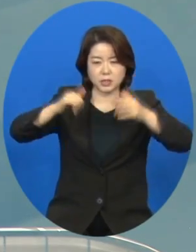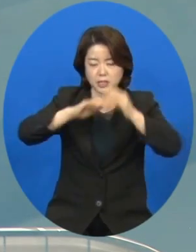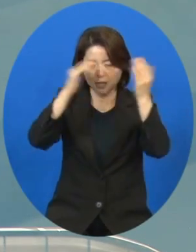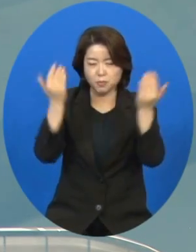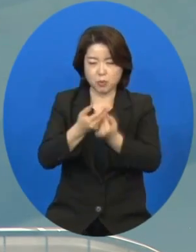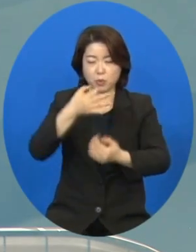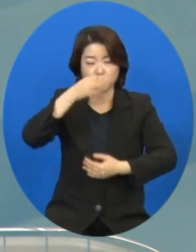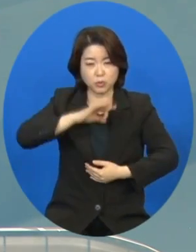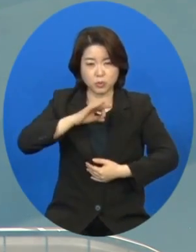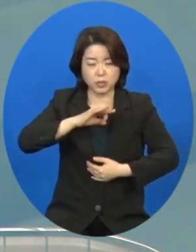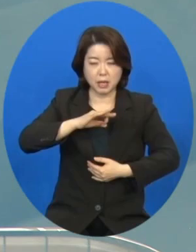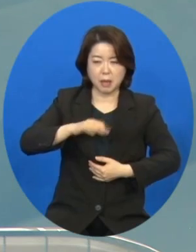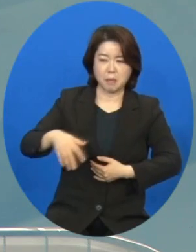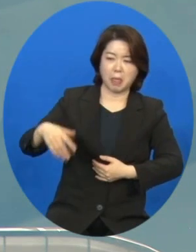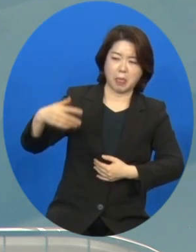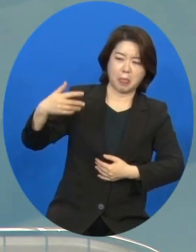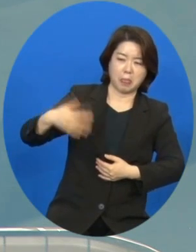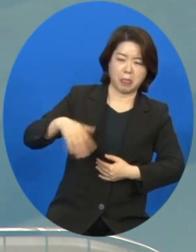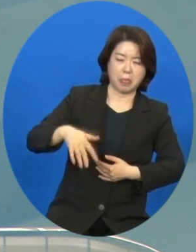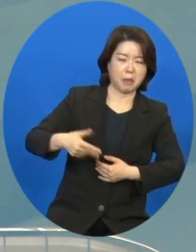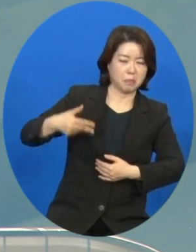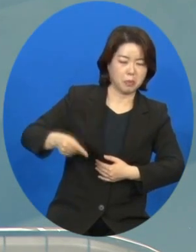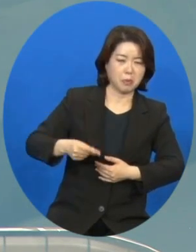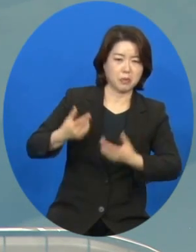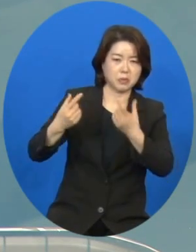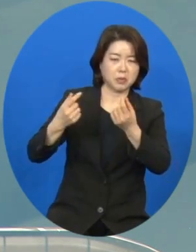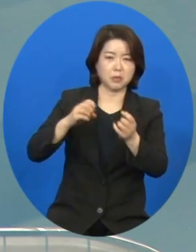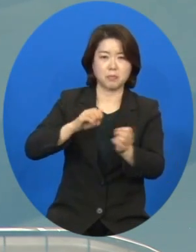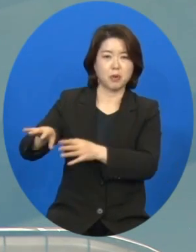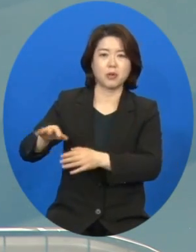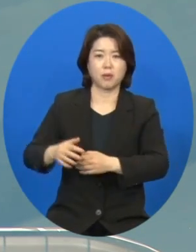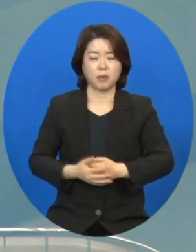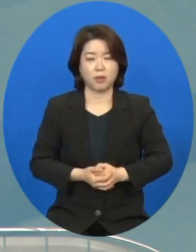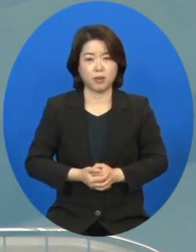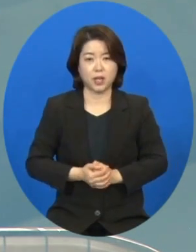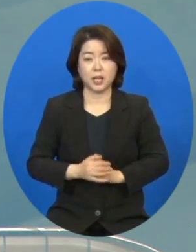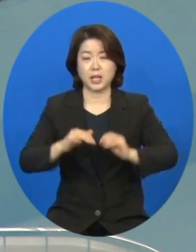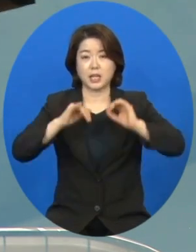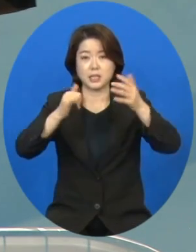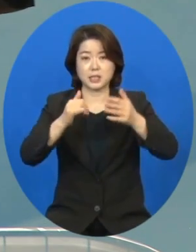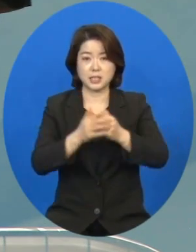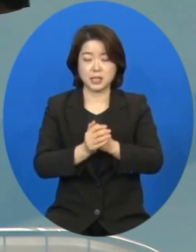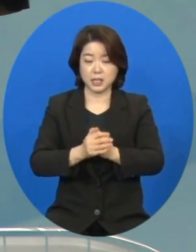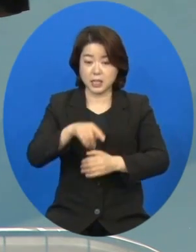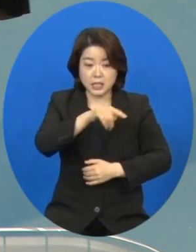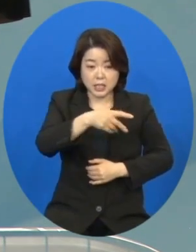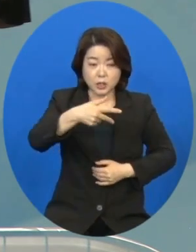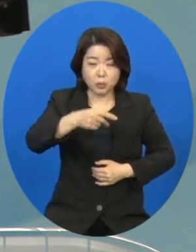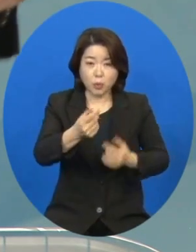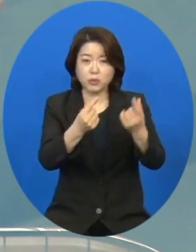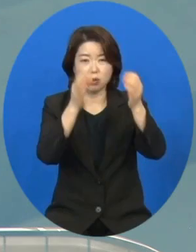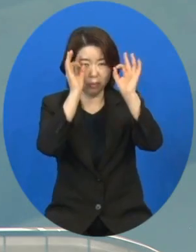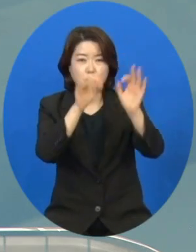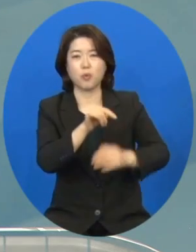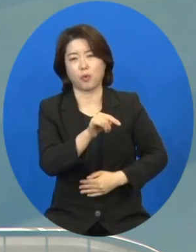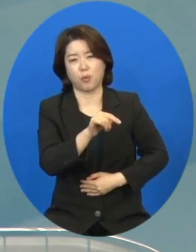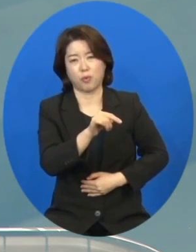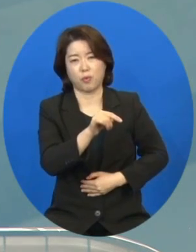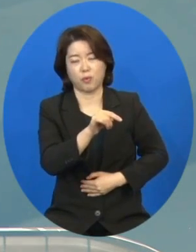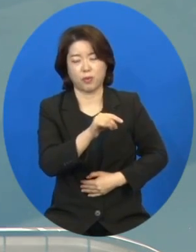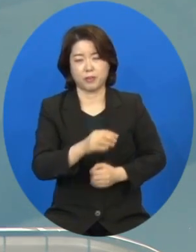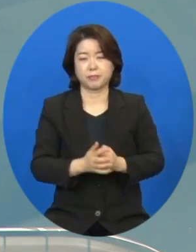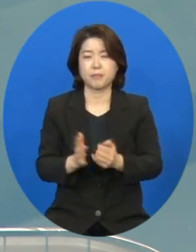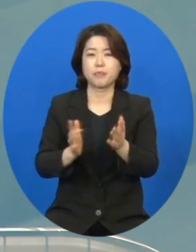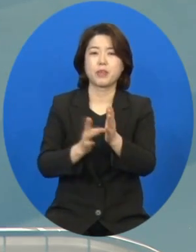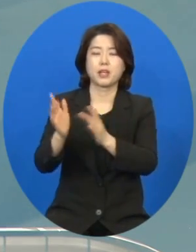여기고 배설물처럼 버렸다고 그랬어요. 세상이 배설물처럼 보이는 거예요. 예수